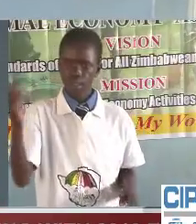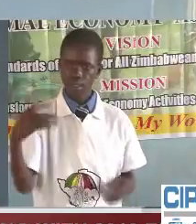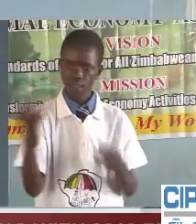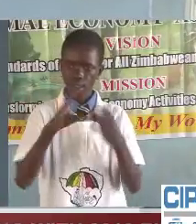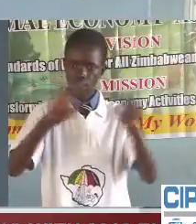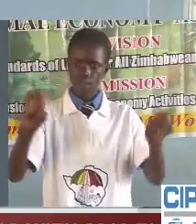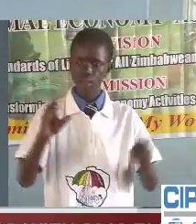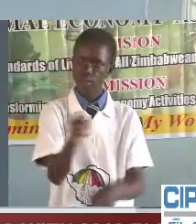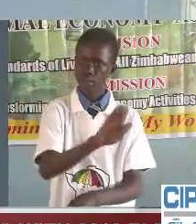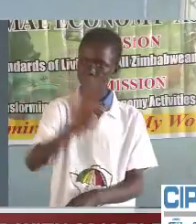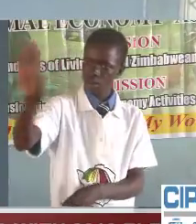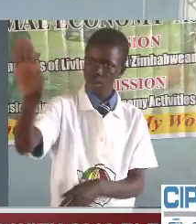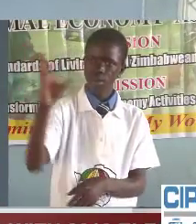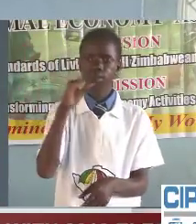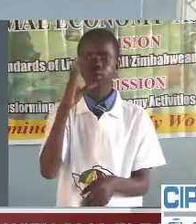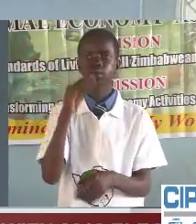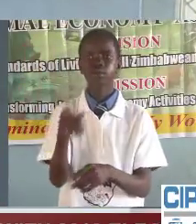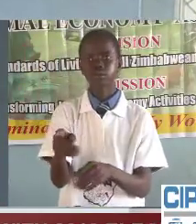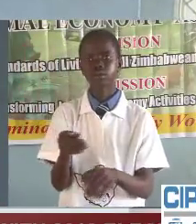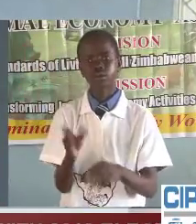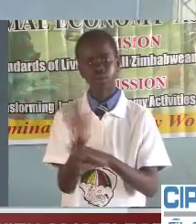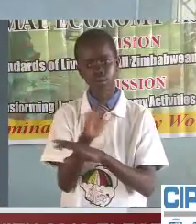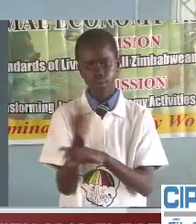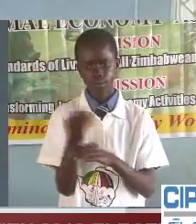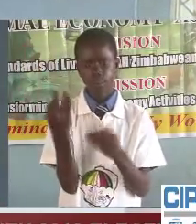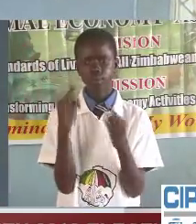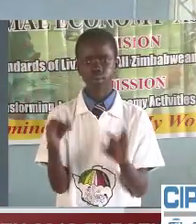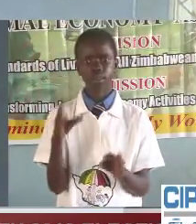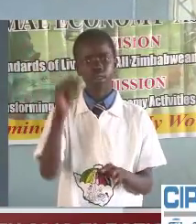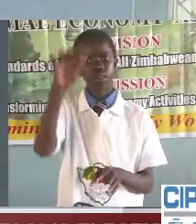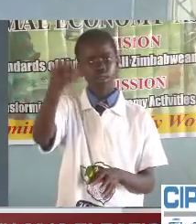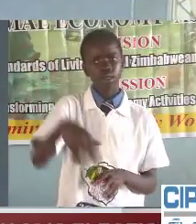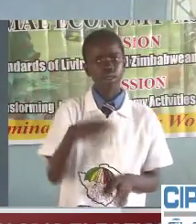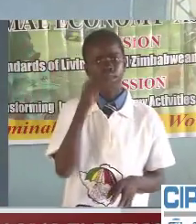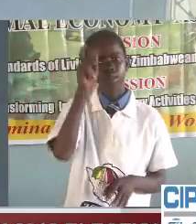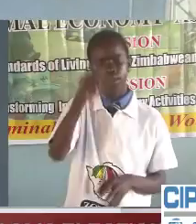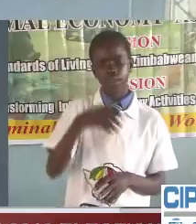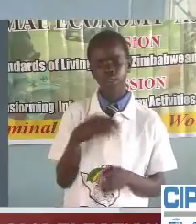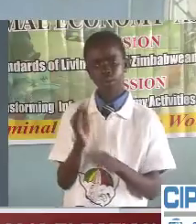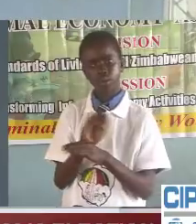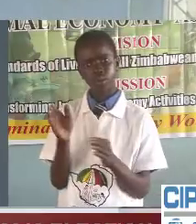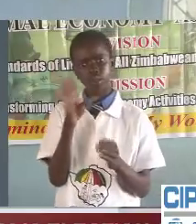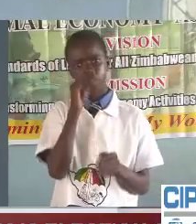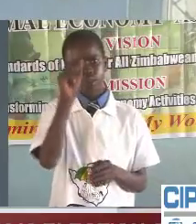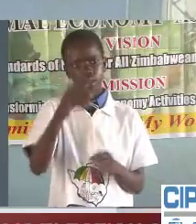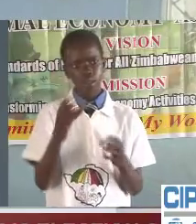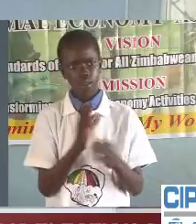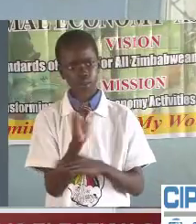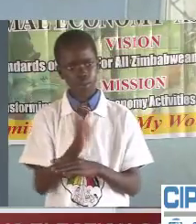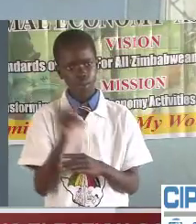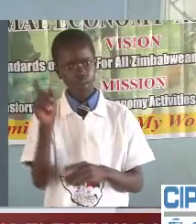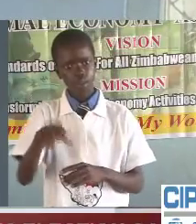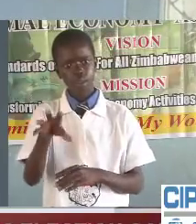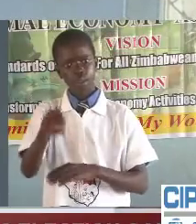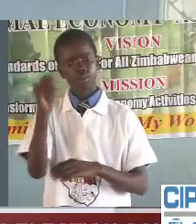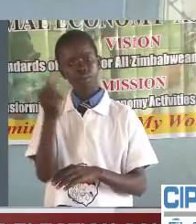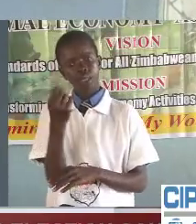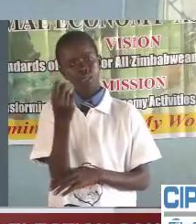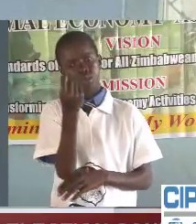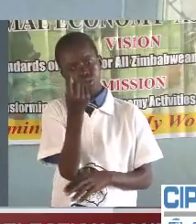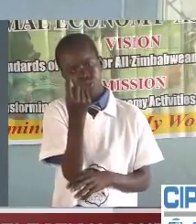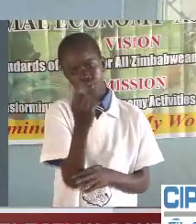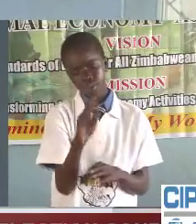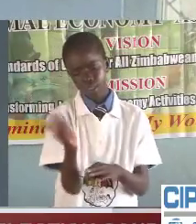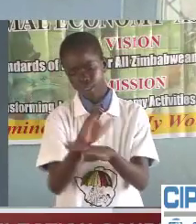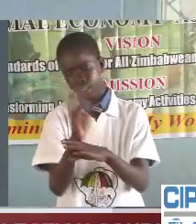Mari yendinowana ndinogona kuwana kana mari shoma shoma yokuzviraramira ini pachangu, nokuti kansela kana